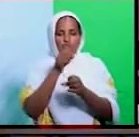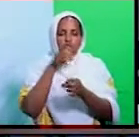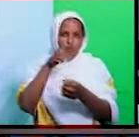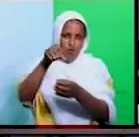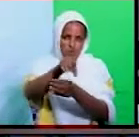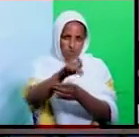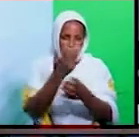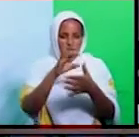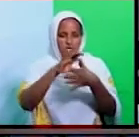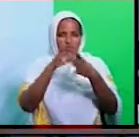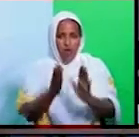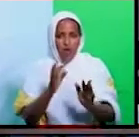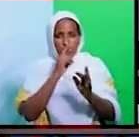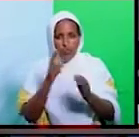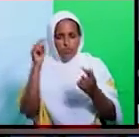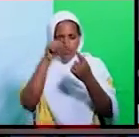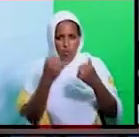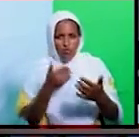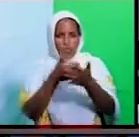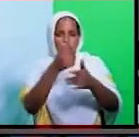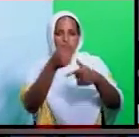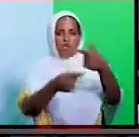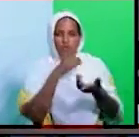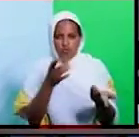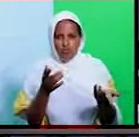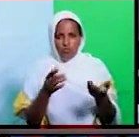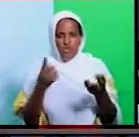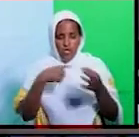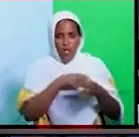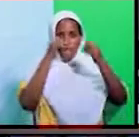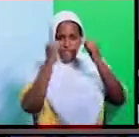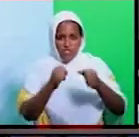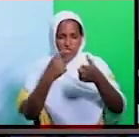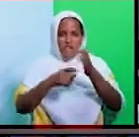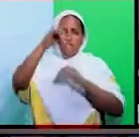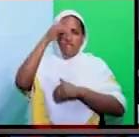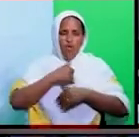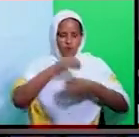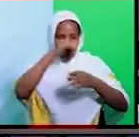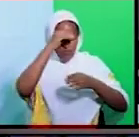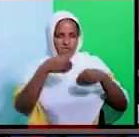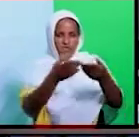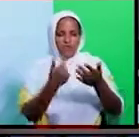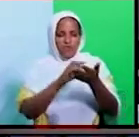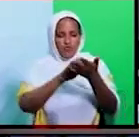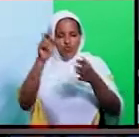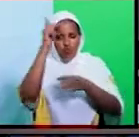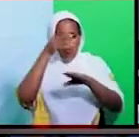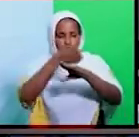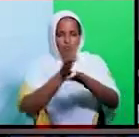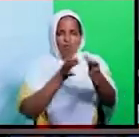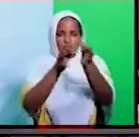ያን ሊያደርግልን አይችልም። ቃሉ በራሱ ይነግረናል ያመለክተናል እንጂ ያንን በዮርዳኖስ የነበረውን በደብረ ሲና የነበረውን ሙሉ በሙሉ ሊጽፍልን